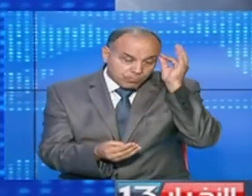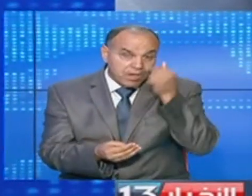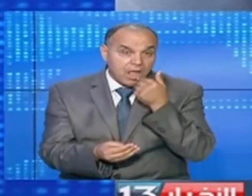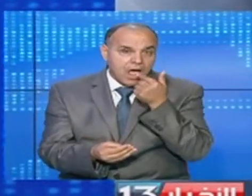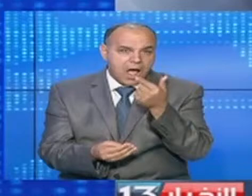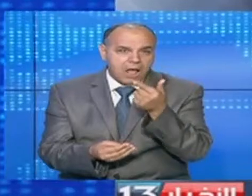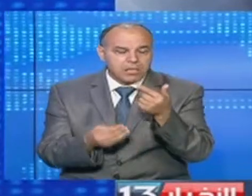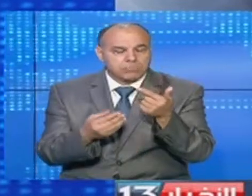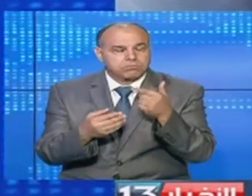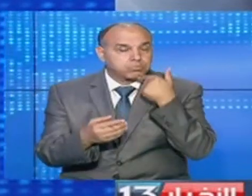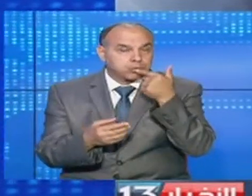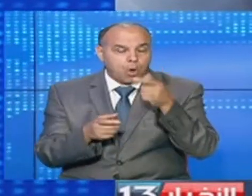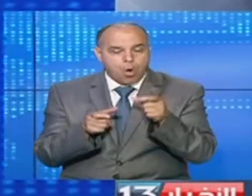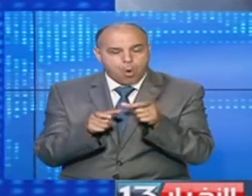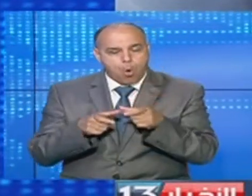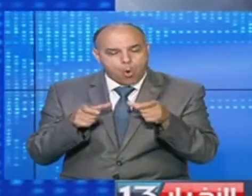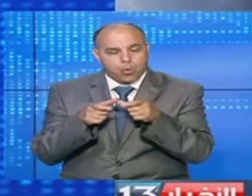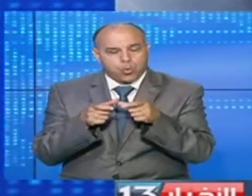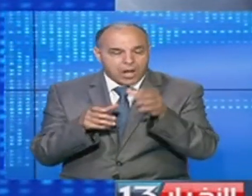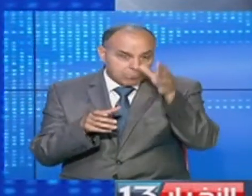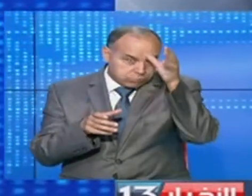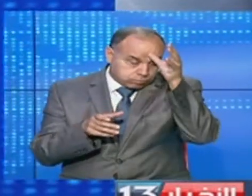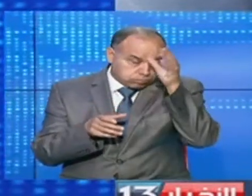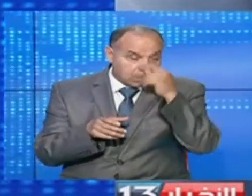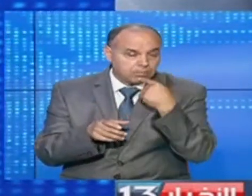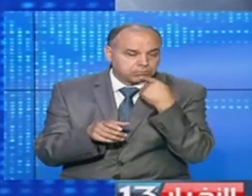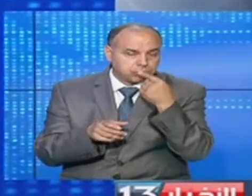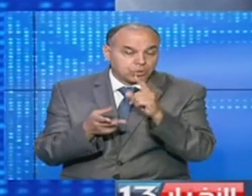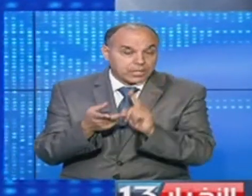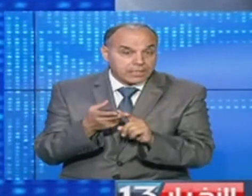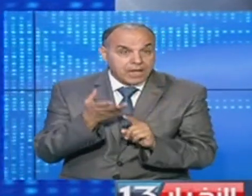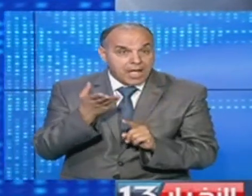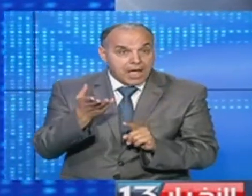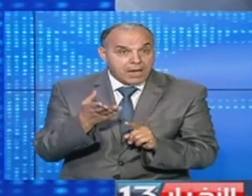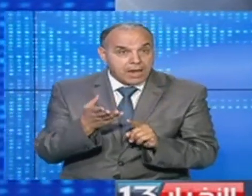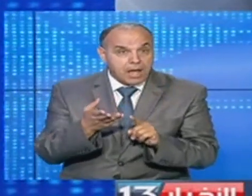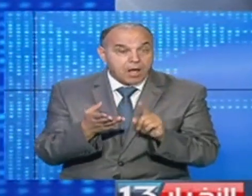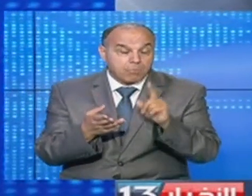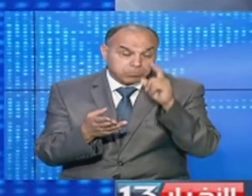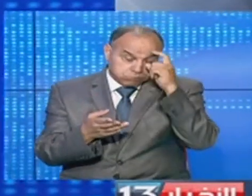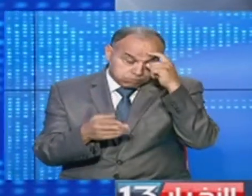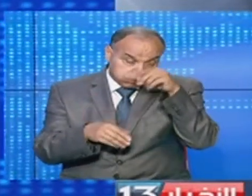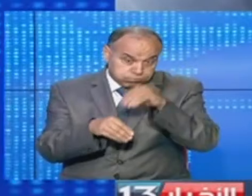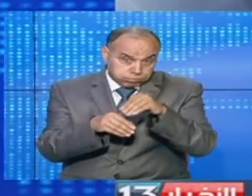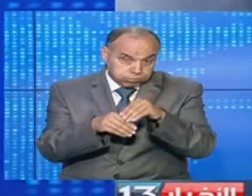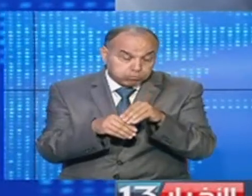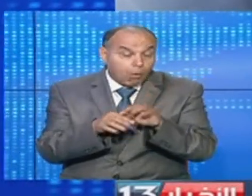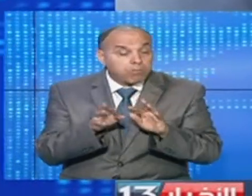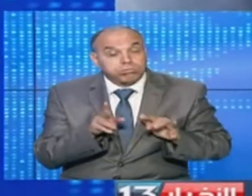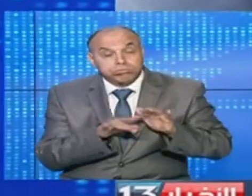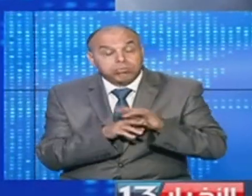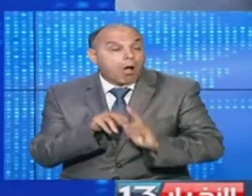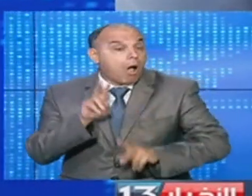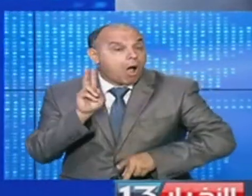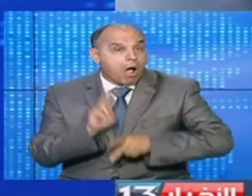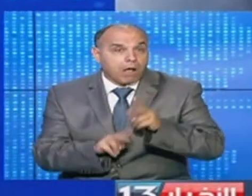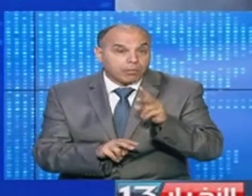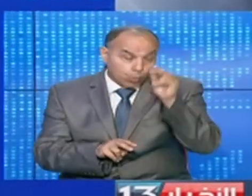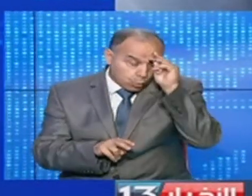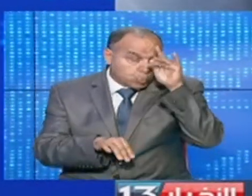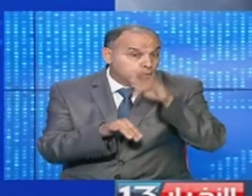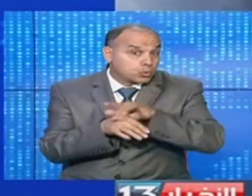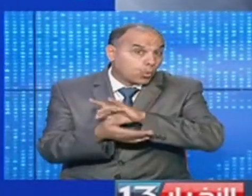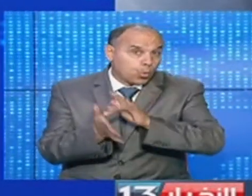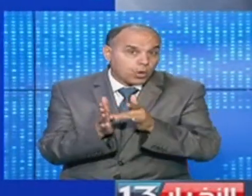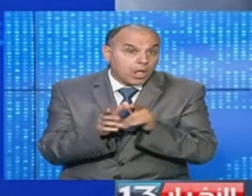فقد وصف عضو اللجنه العلميه امان الله المسعدي بان الوضع قد ينبئ تسونامي قد يجتاح تونس